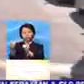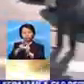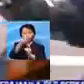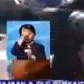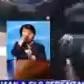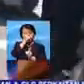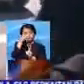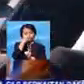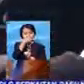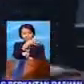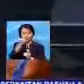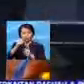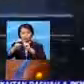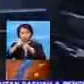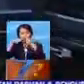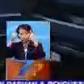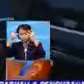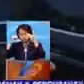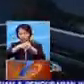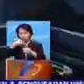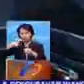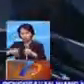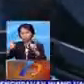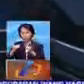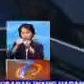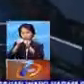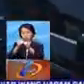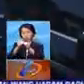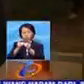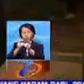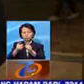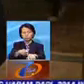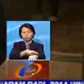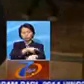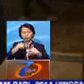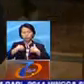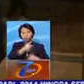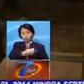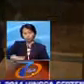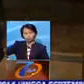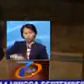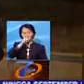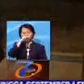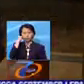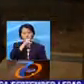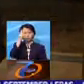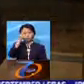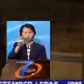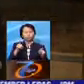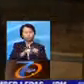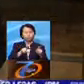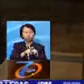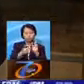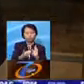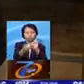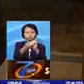Datuk Seri Najib dan rakan sejawatannya Premier Li Keqiang. Sepanjang berada di Beijing, Datuk Seri Najib akan turut